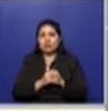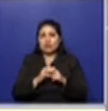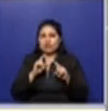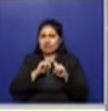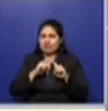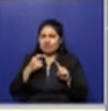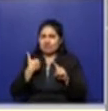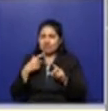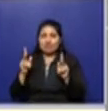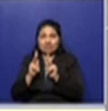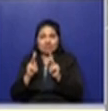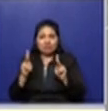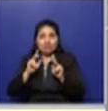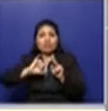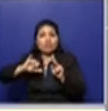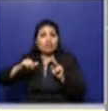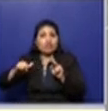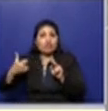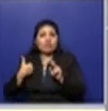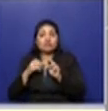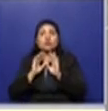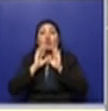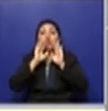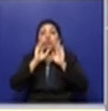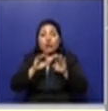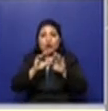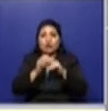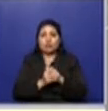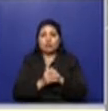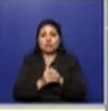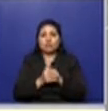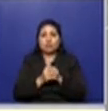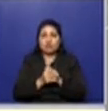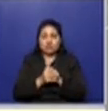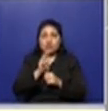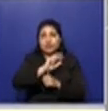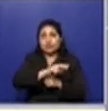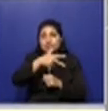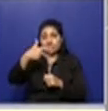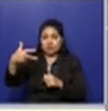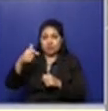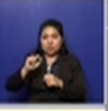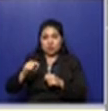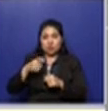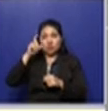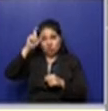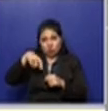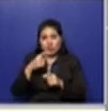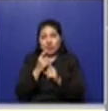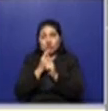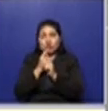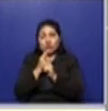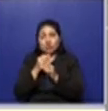แต่ก็มีกรรมาธิการบางท่านช่วยฝากเรียนท่านด้วยว่าไทย BS ต้องเป็นตัวอย่างที่ดีของสื่อมวล